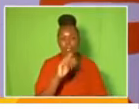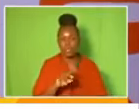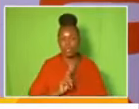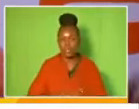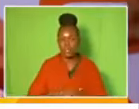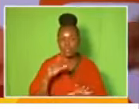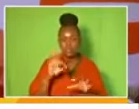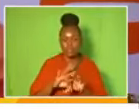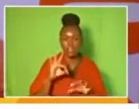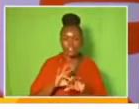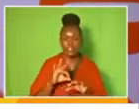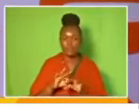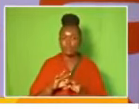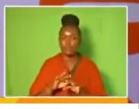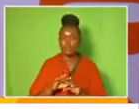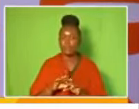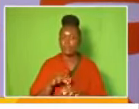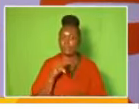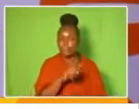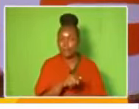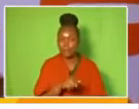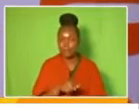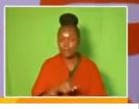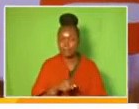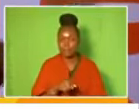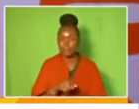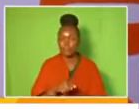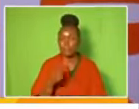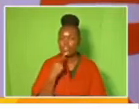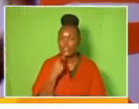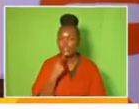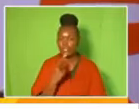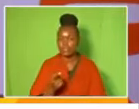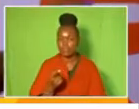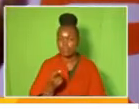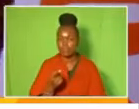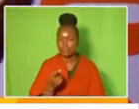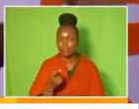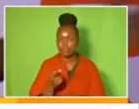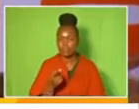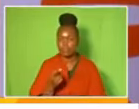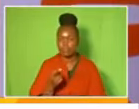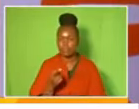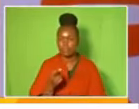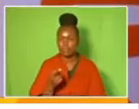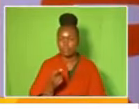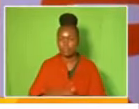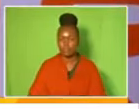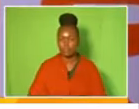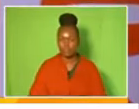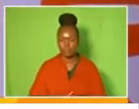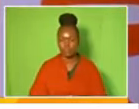Mwenye alikuwa anatoka Unguja. Unguja ni kidogo sana ukifananisha na Tanzania bara.